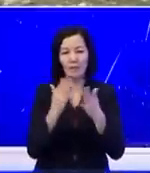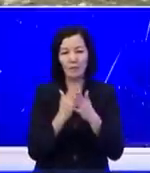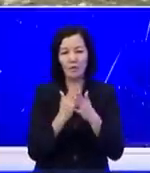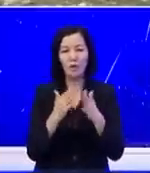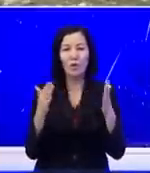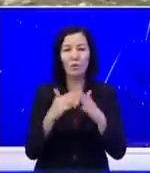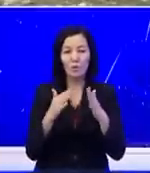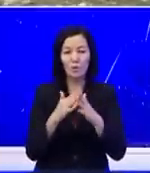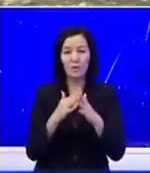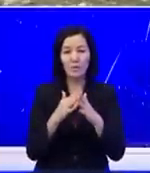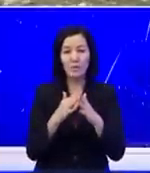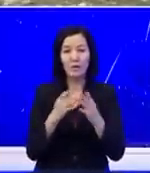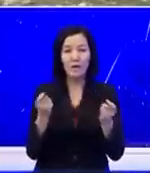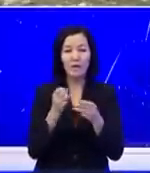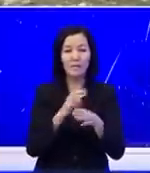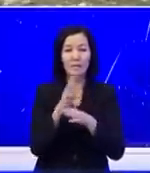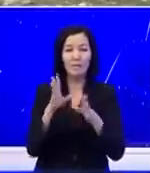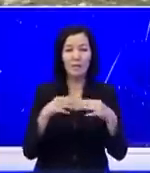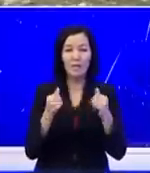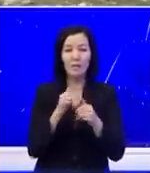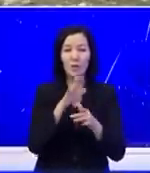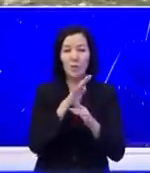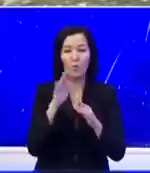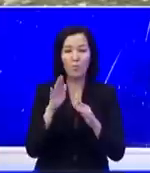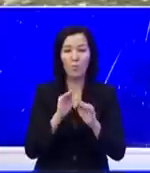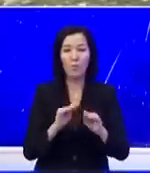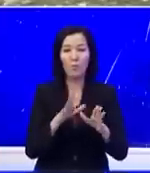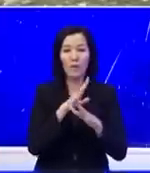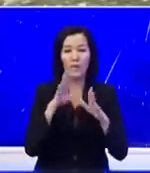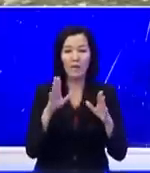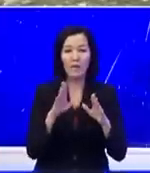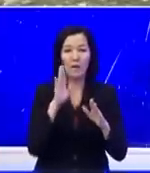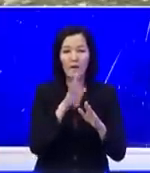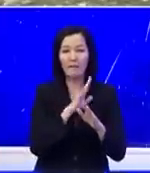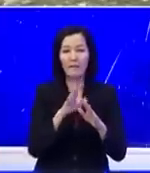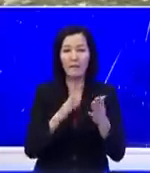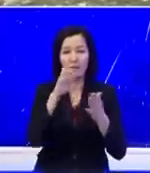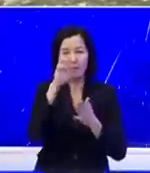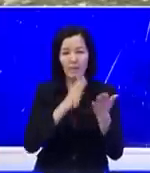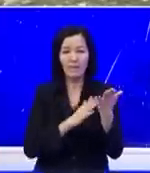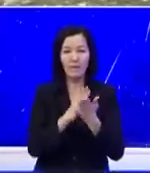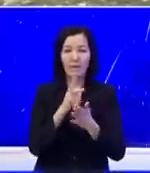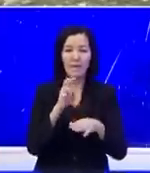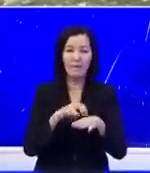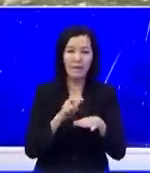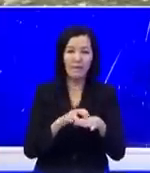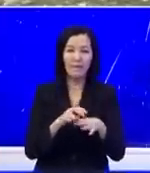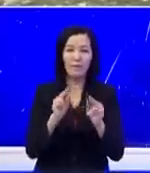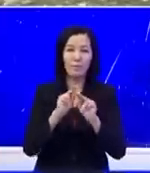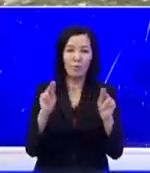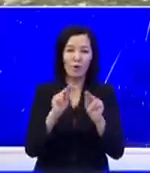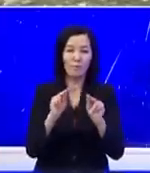бұл үйлер аз қамтылған отбасыларға, көп балалы аналарға, мемлекеттік қызметкерлерге, яғни дәрігерлер мен